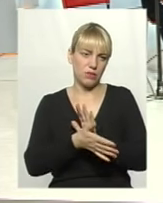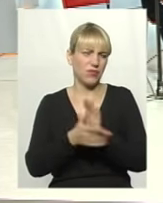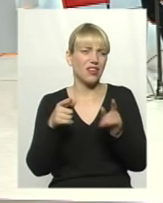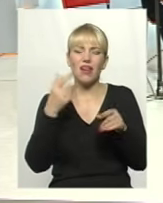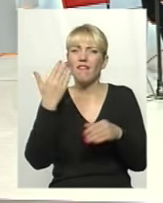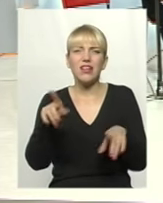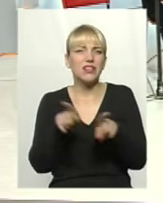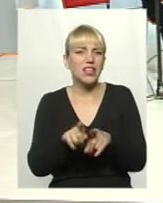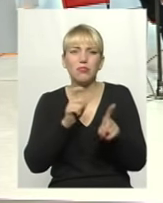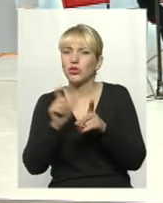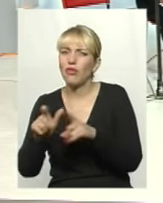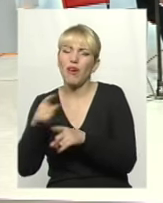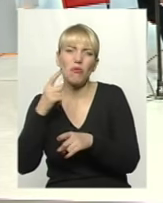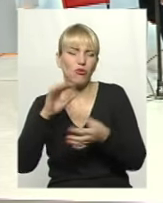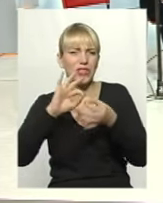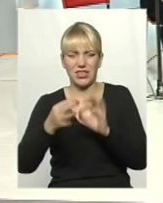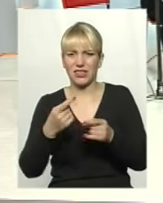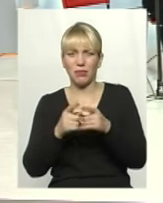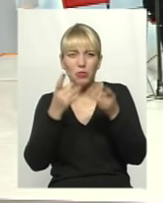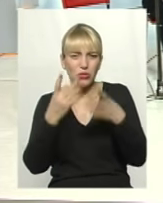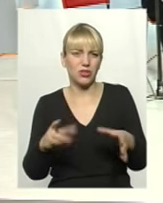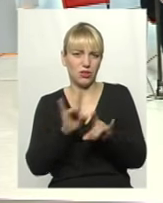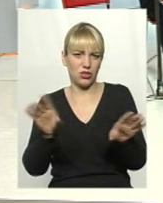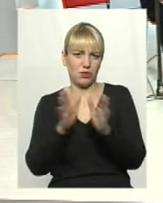словами, проекти, ви якісь називаєте їх.